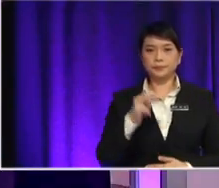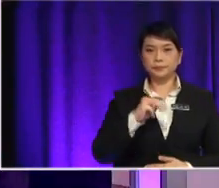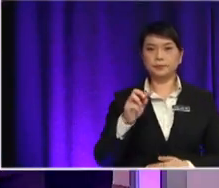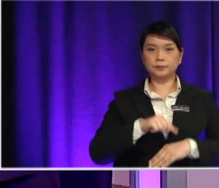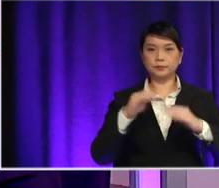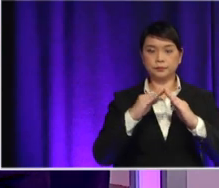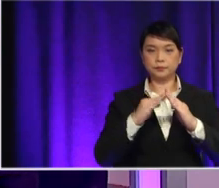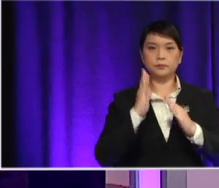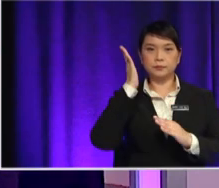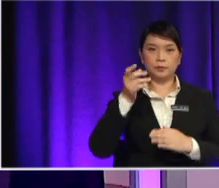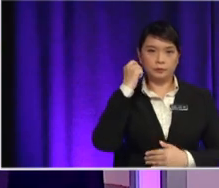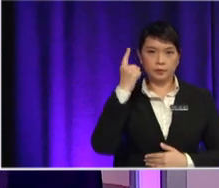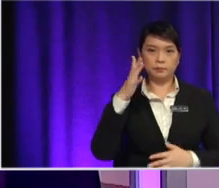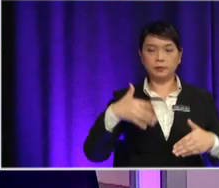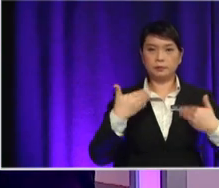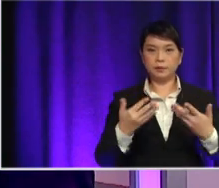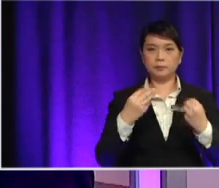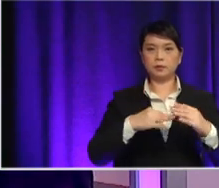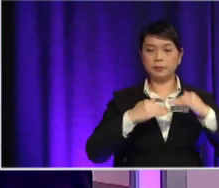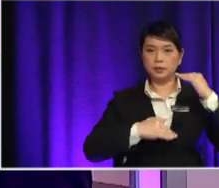akan fahamlah bagaimana nak membina